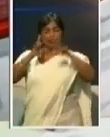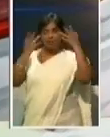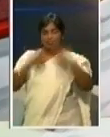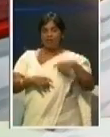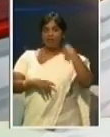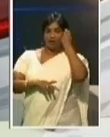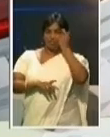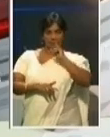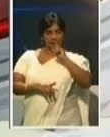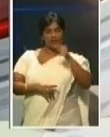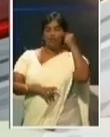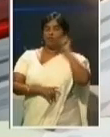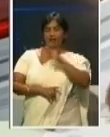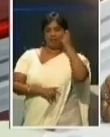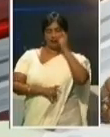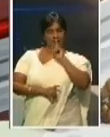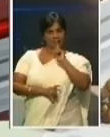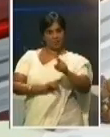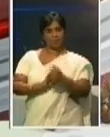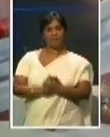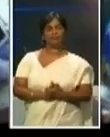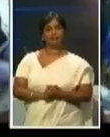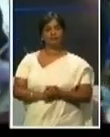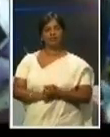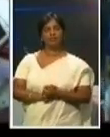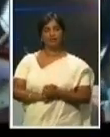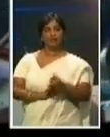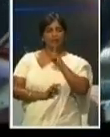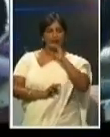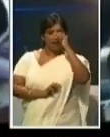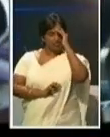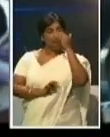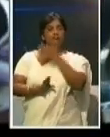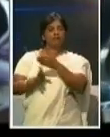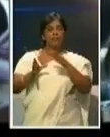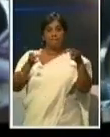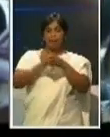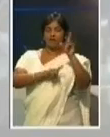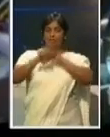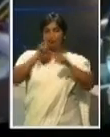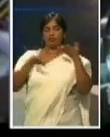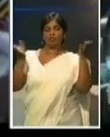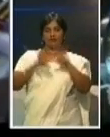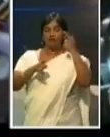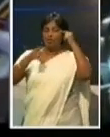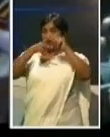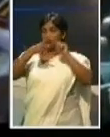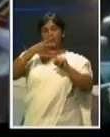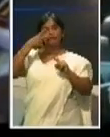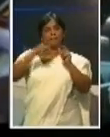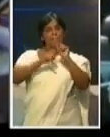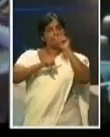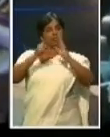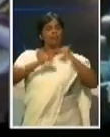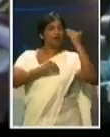අනතුරුව අදහස් පළ කරමින් ඔහු මේ බව කියා සිටියා. ගරු කතානායකතුමා පක්ෂ නායක රැස්වීම කැඳවලා තිබුණා කරුණු දෙකකට. එකක් පාර්ලිමේන්තුවේ